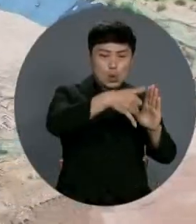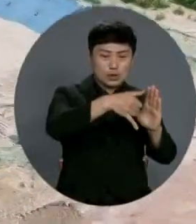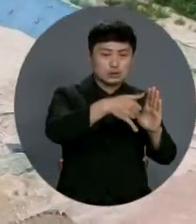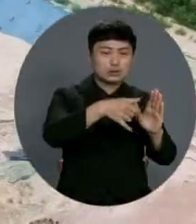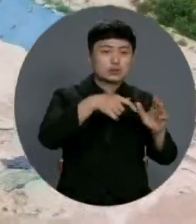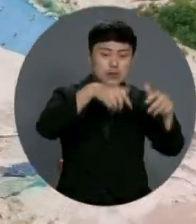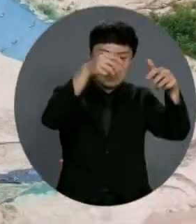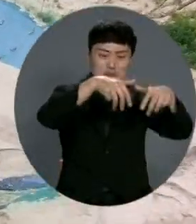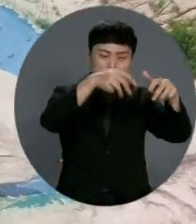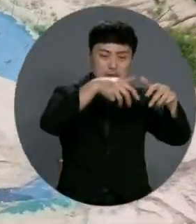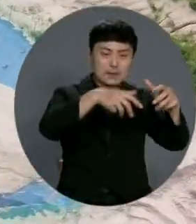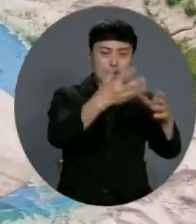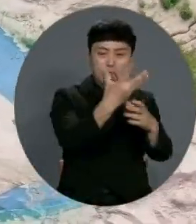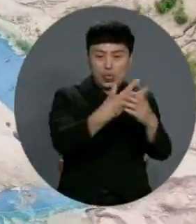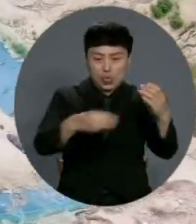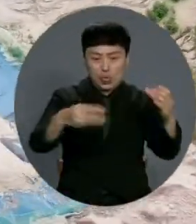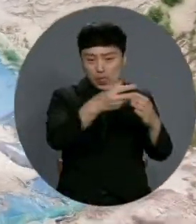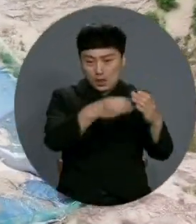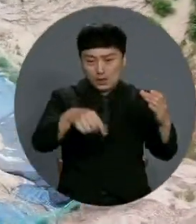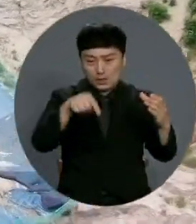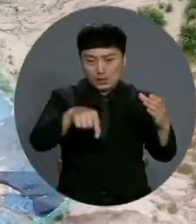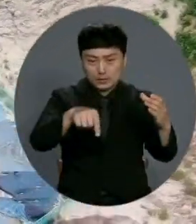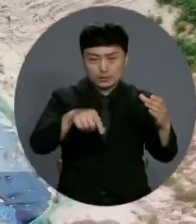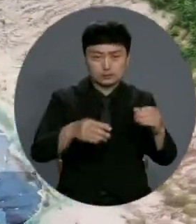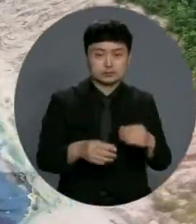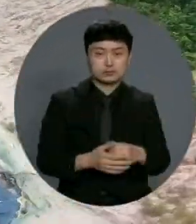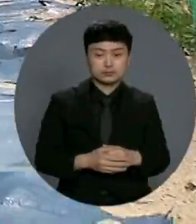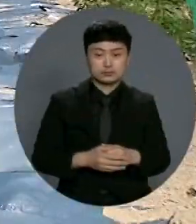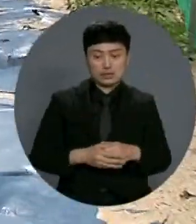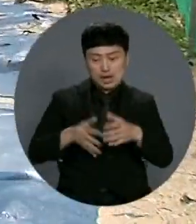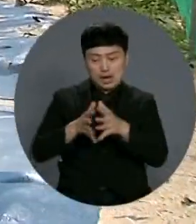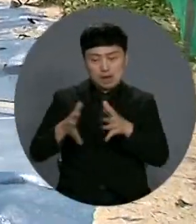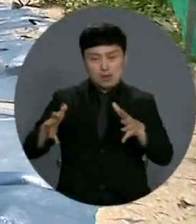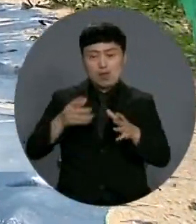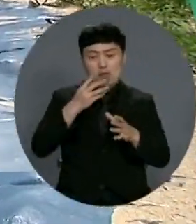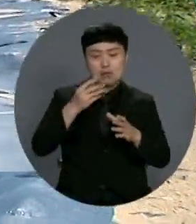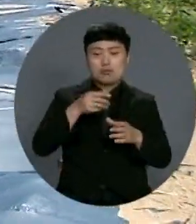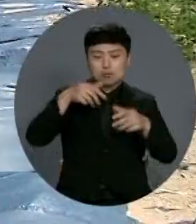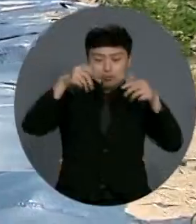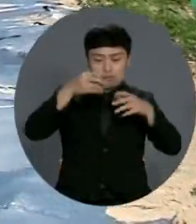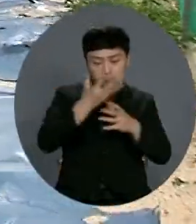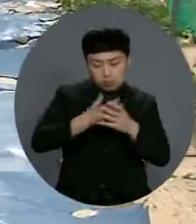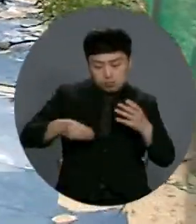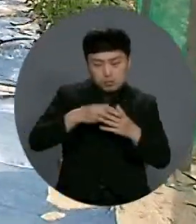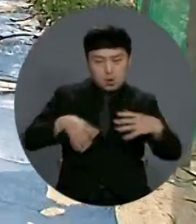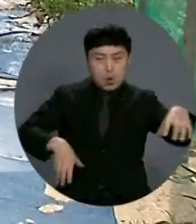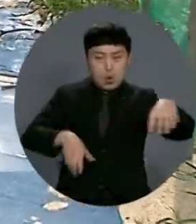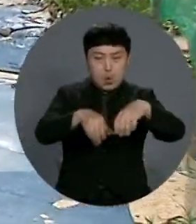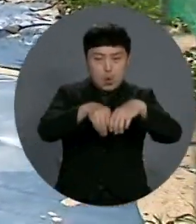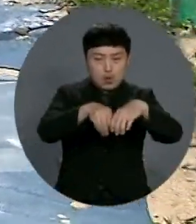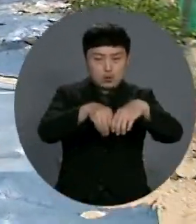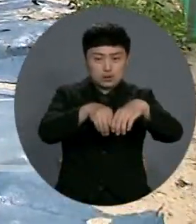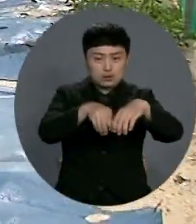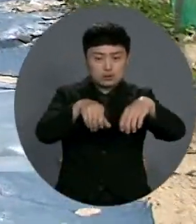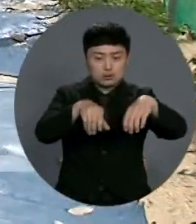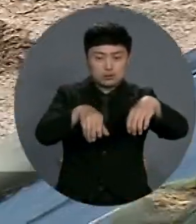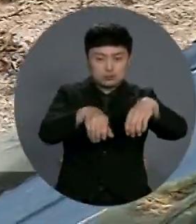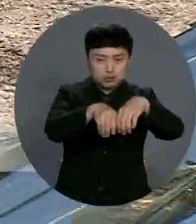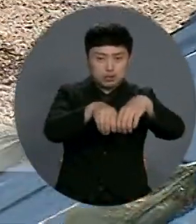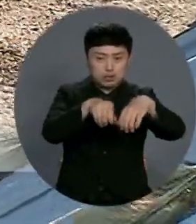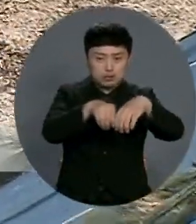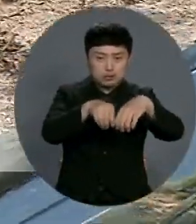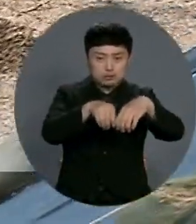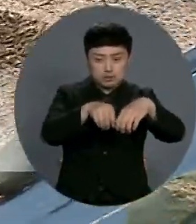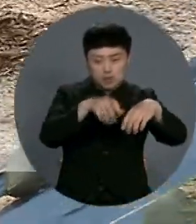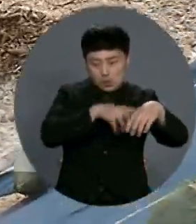고인은 빗물을 처리하기 위해 인근 아파트에 기존 우수관리와 공사장 배수시설을 연결했는데이 우수관료의 끝부분이